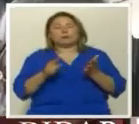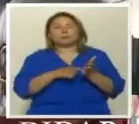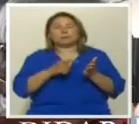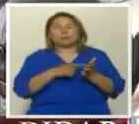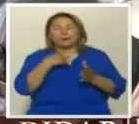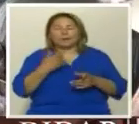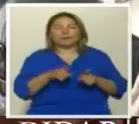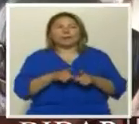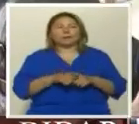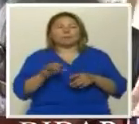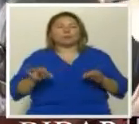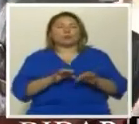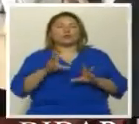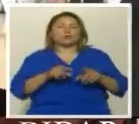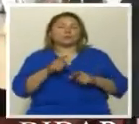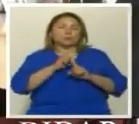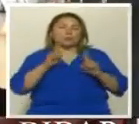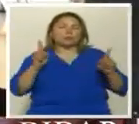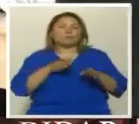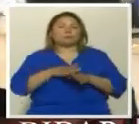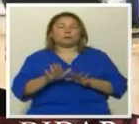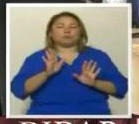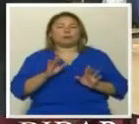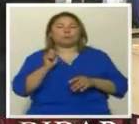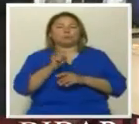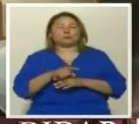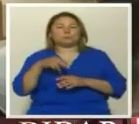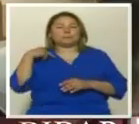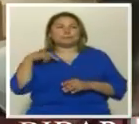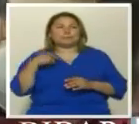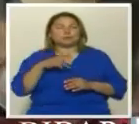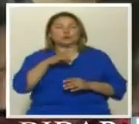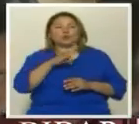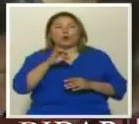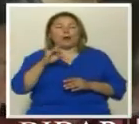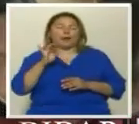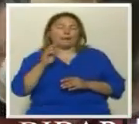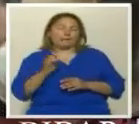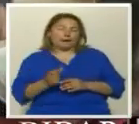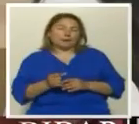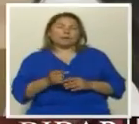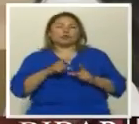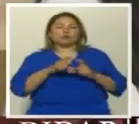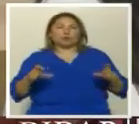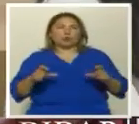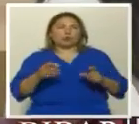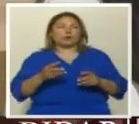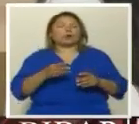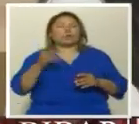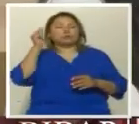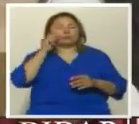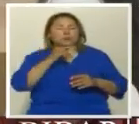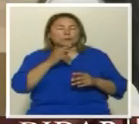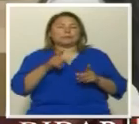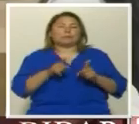отметим что проект является уникальным реализуется в рамках поручения главы государства косывшего марта токаева школа жаждущая обучения